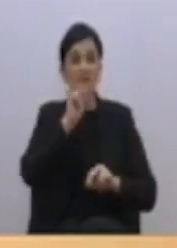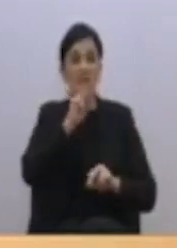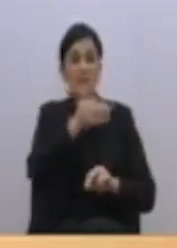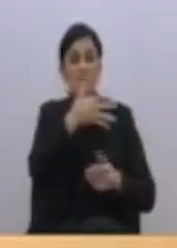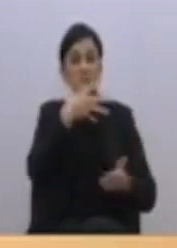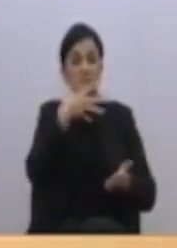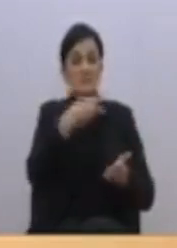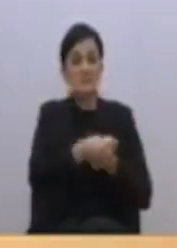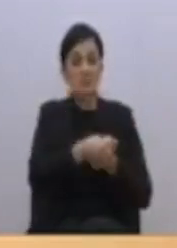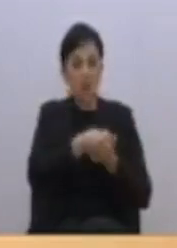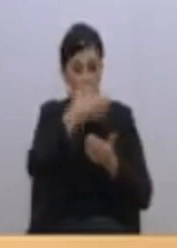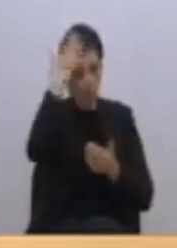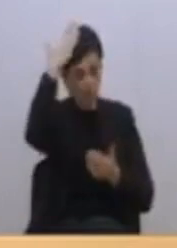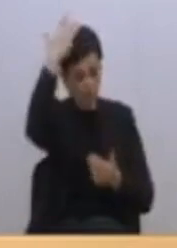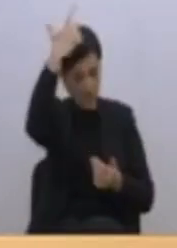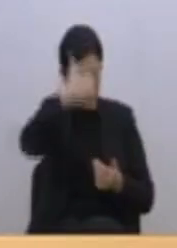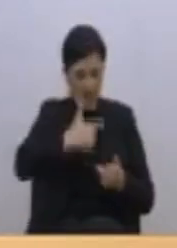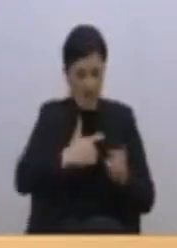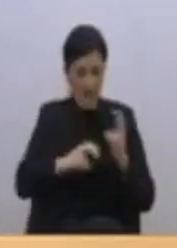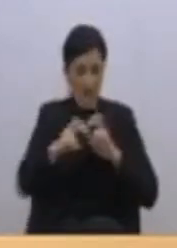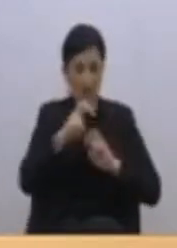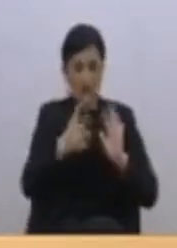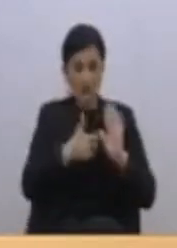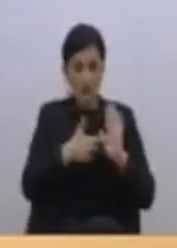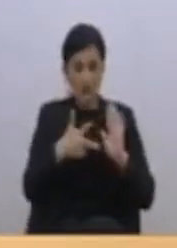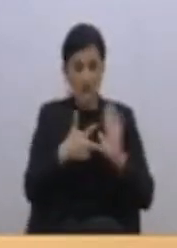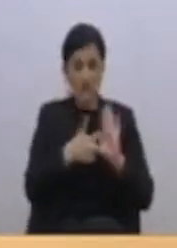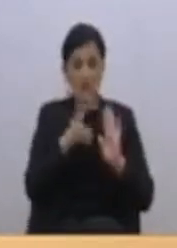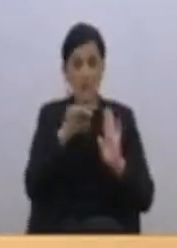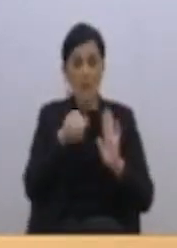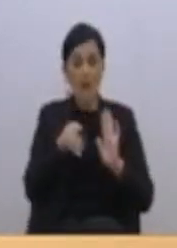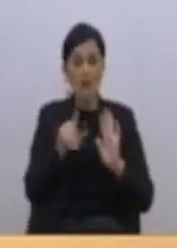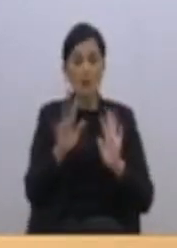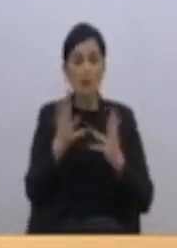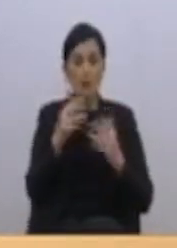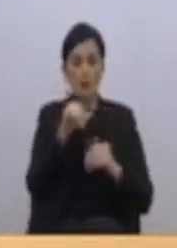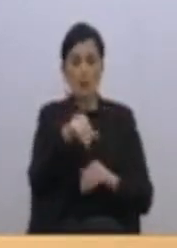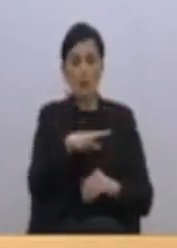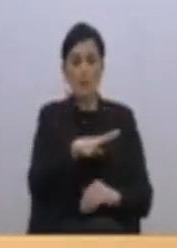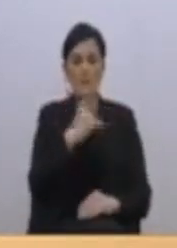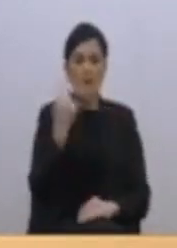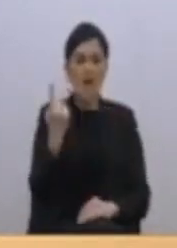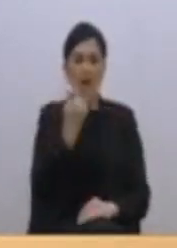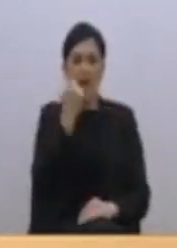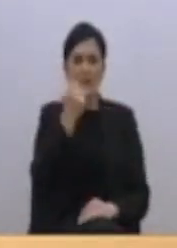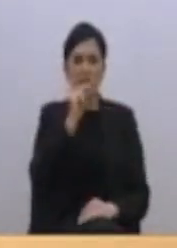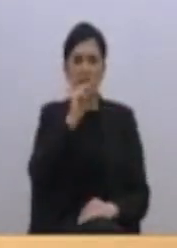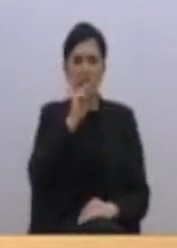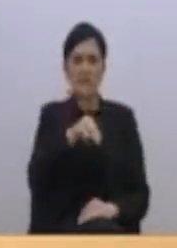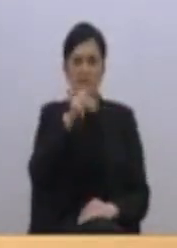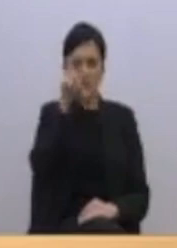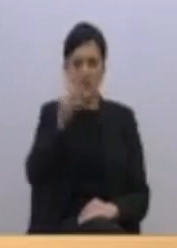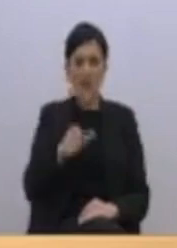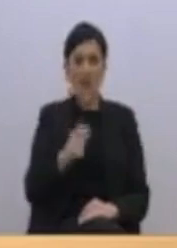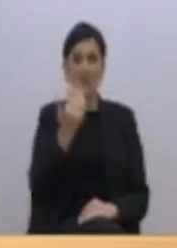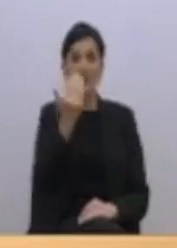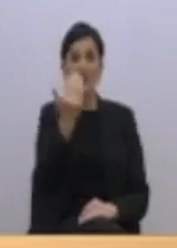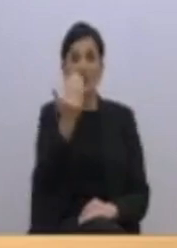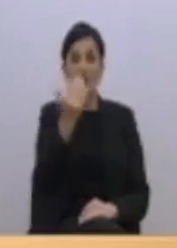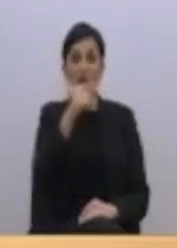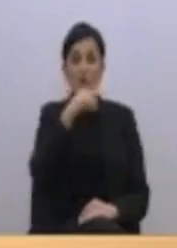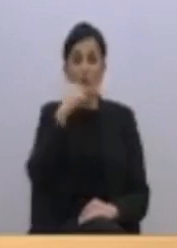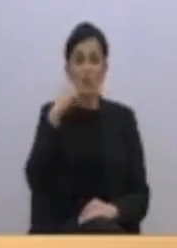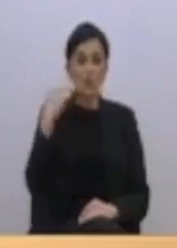საკუთარ თავებში. იმიტომ რომ 7-8 მარტის მოვლენებს ყავდა ერთადერთი დამნაშავე და ეს ხართ თქვენ,